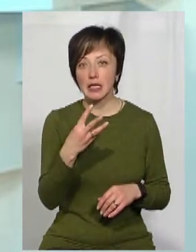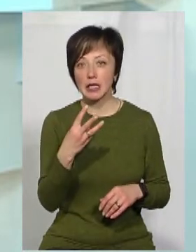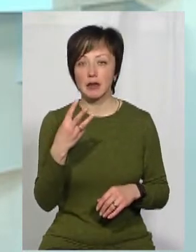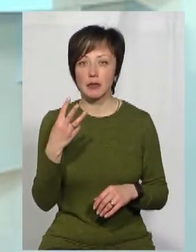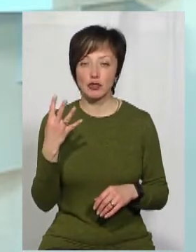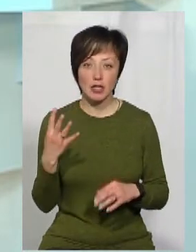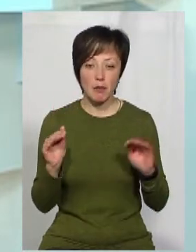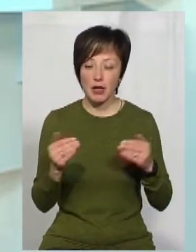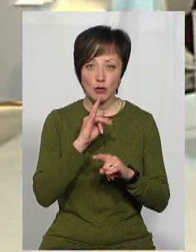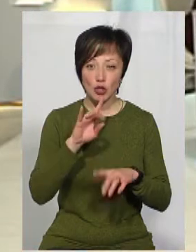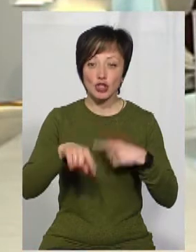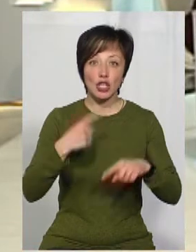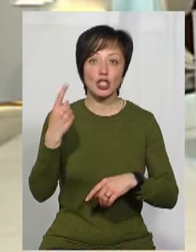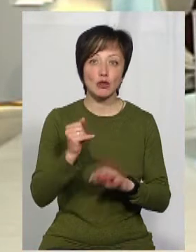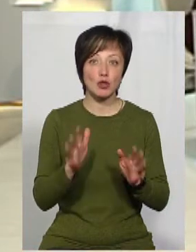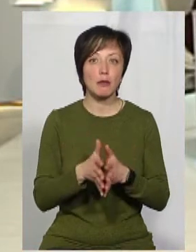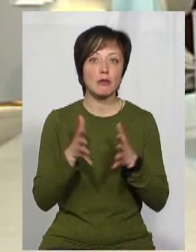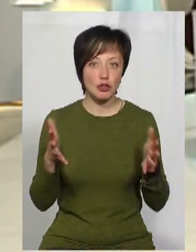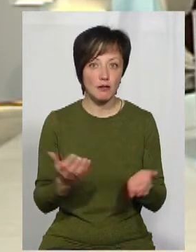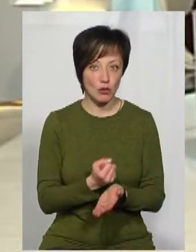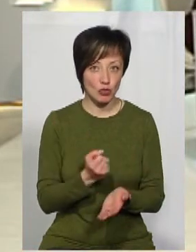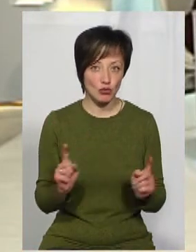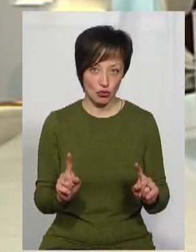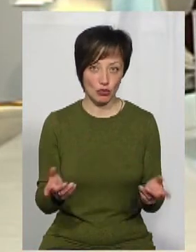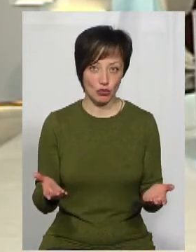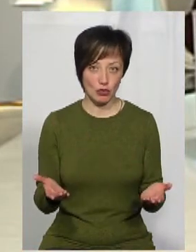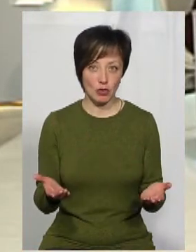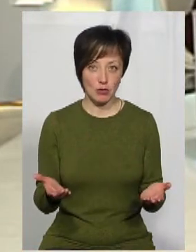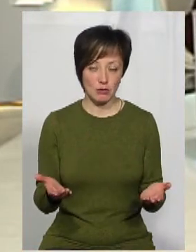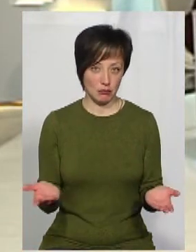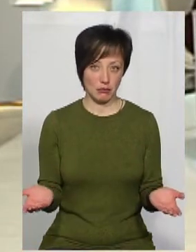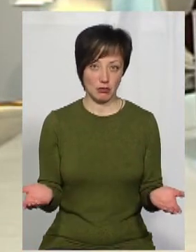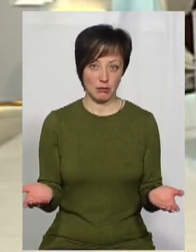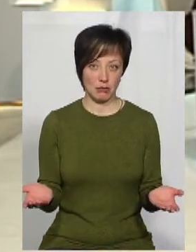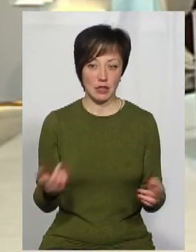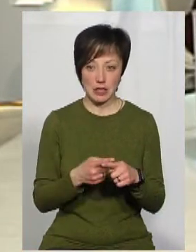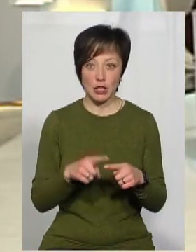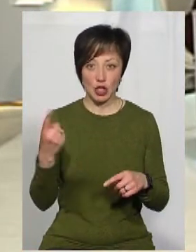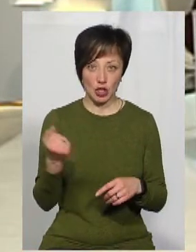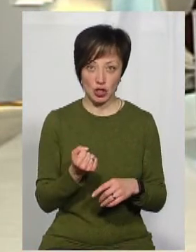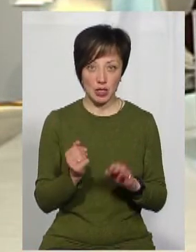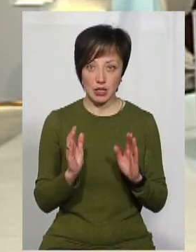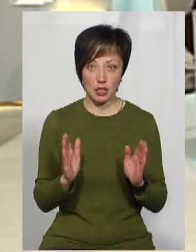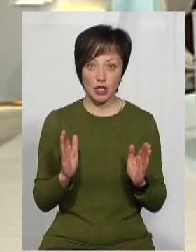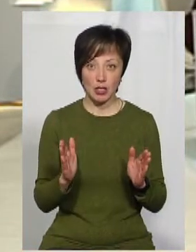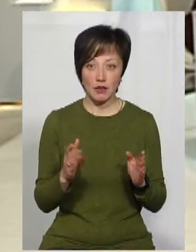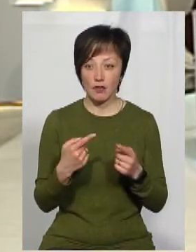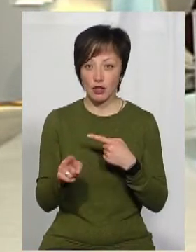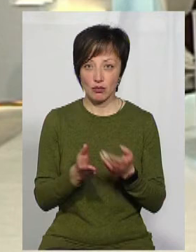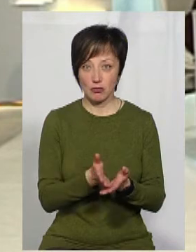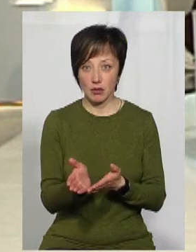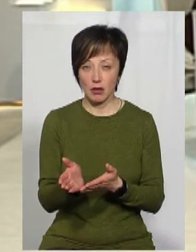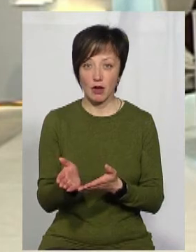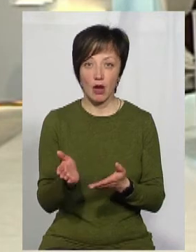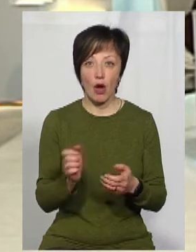не буде. А якщо через тиждень буде більше, то виходить, що ми тоді цей тиждень тільки в гіршу сторону